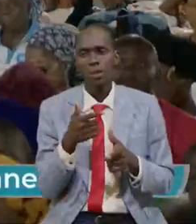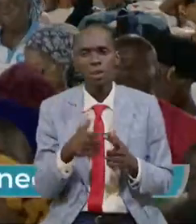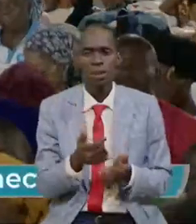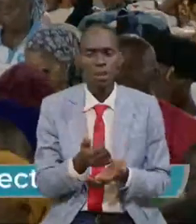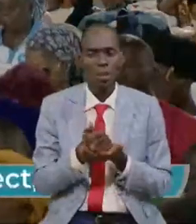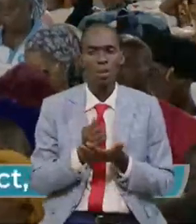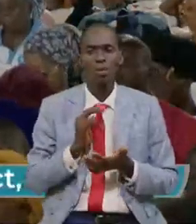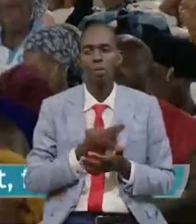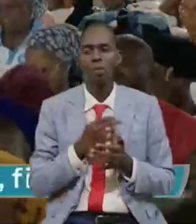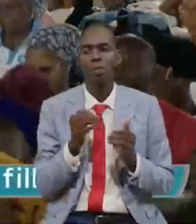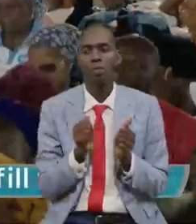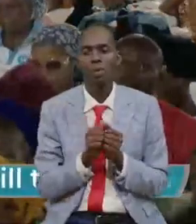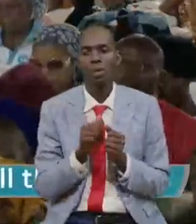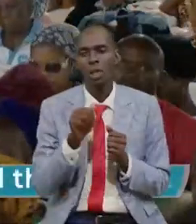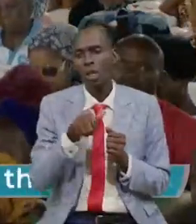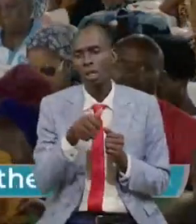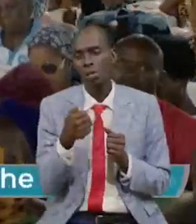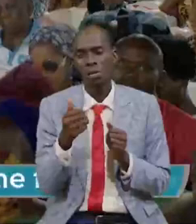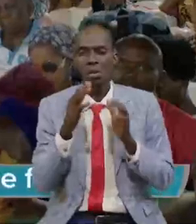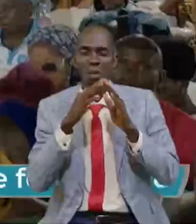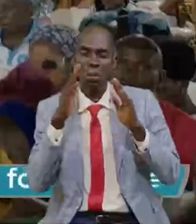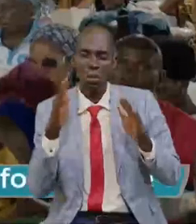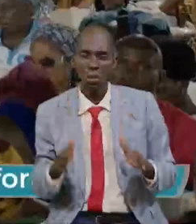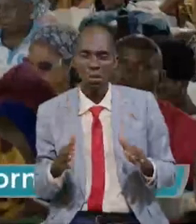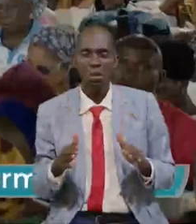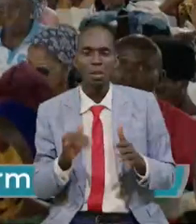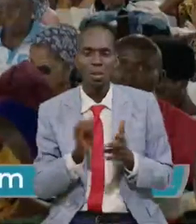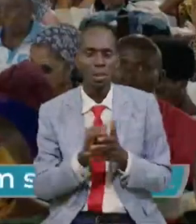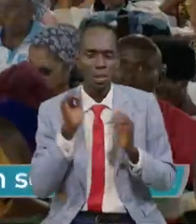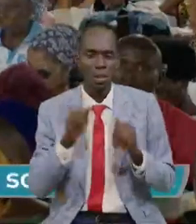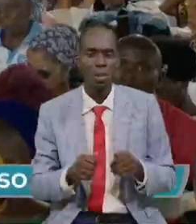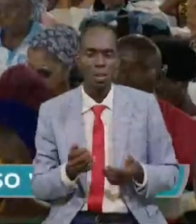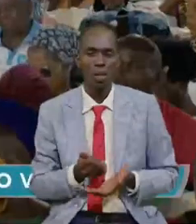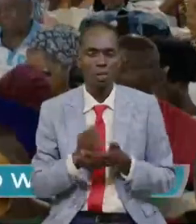vous vivez un lieu sans adresse,